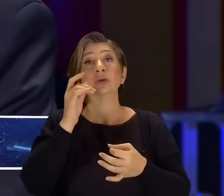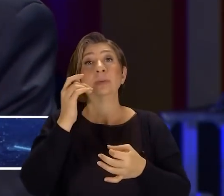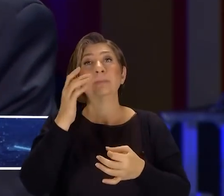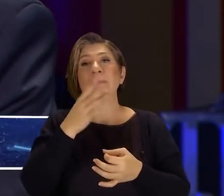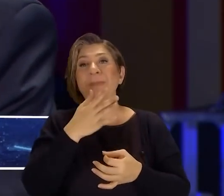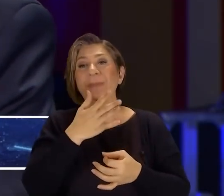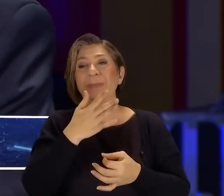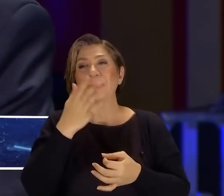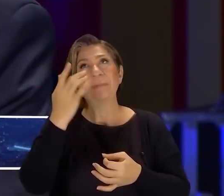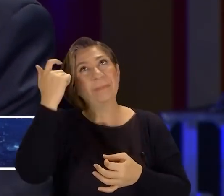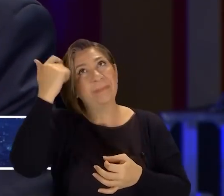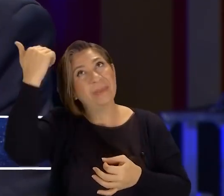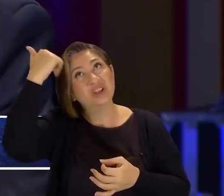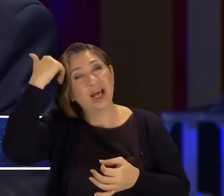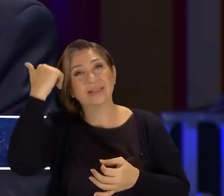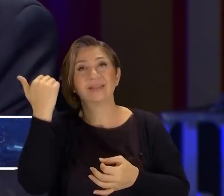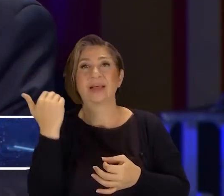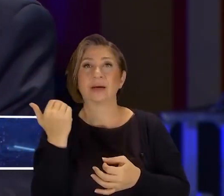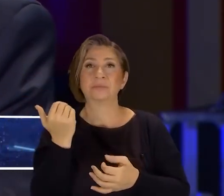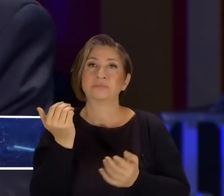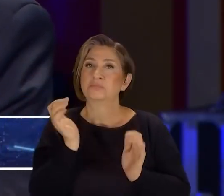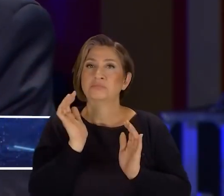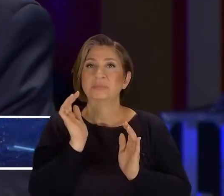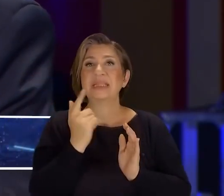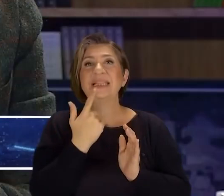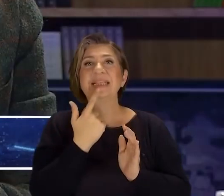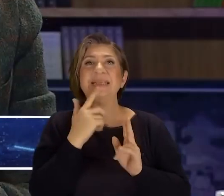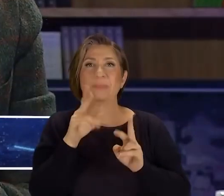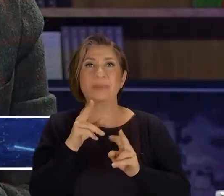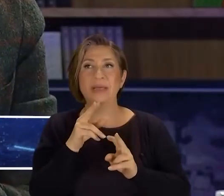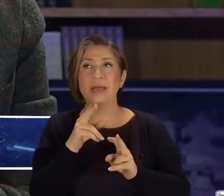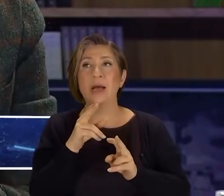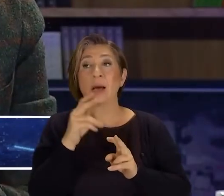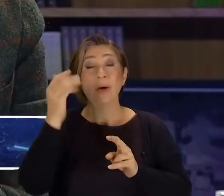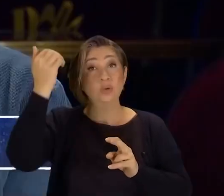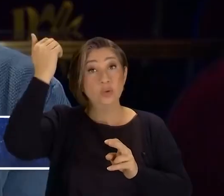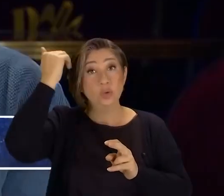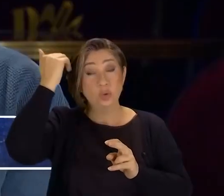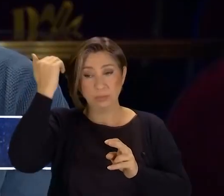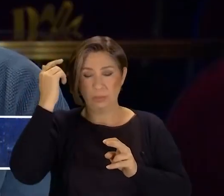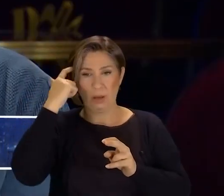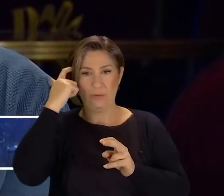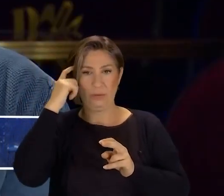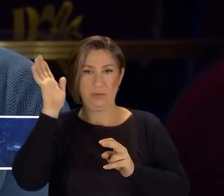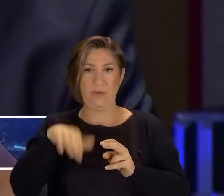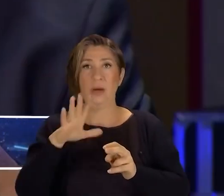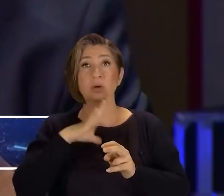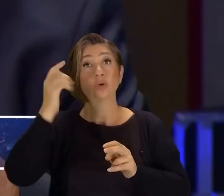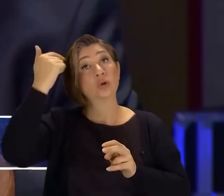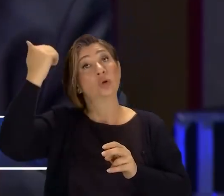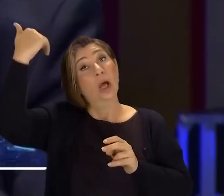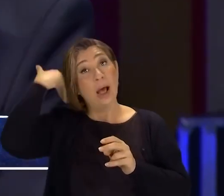var. Yani şuur altı diyebilirsiniz tabii. Bilinç şuur. Dil de böyle. Diyebilirsiniz ama yani şuuru yerinde olan bir insanın şuur